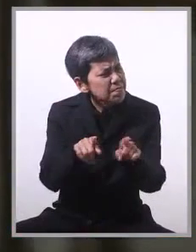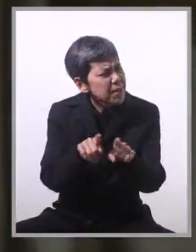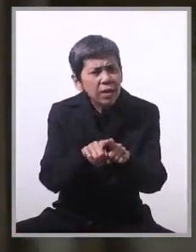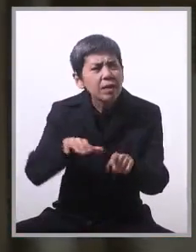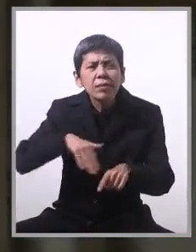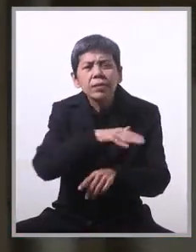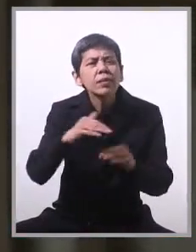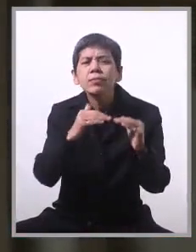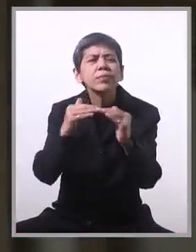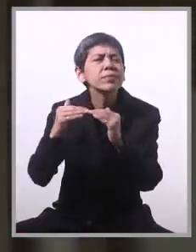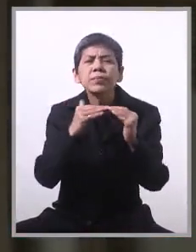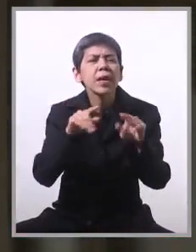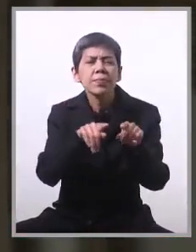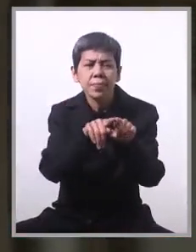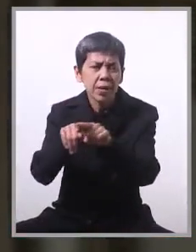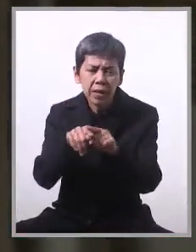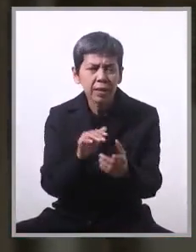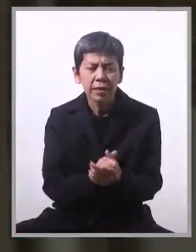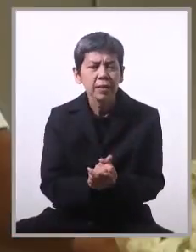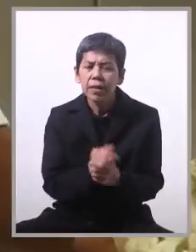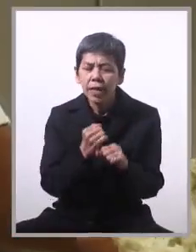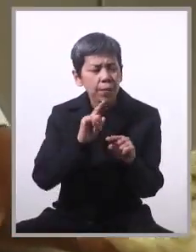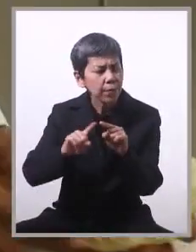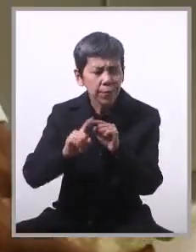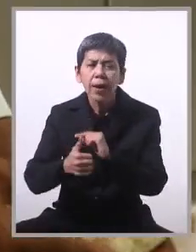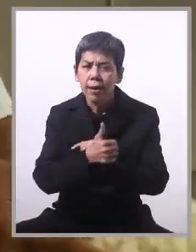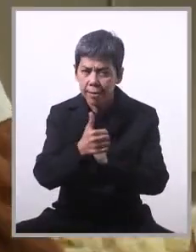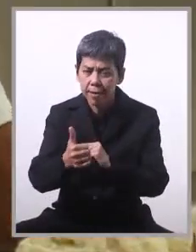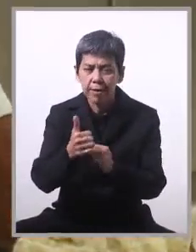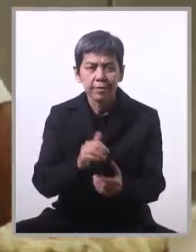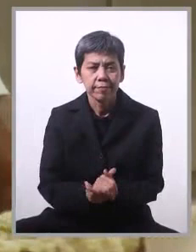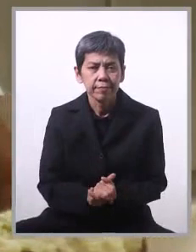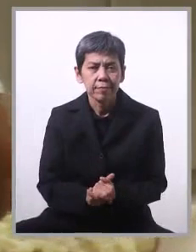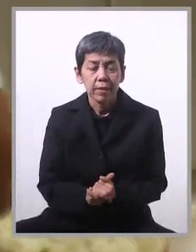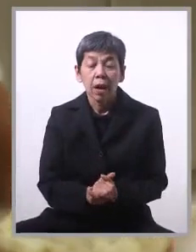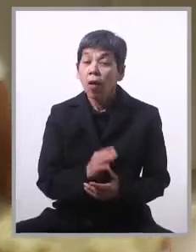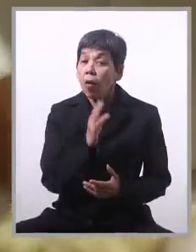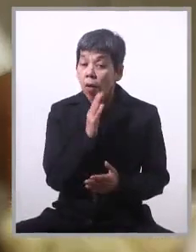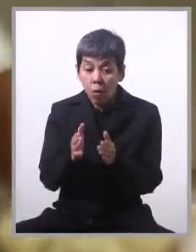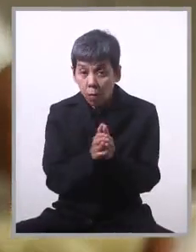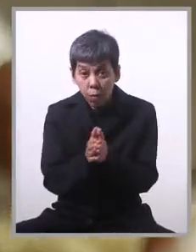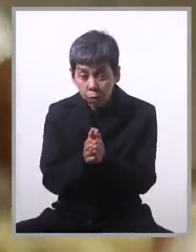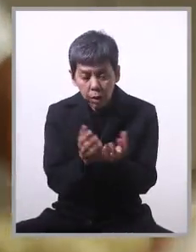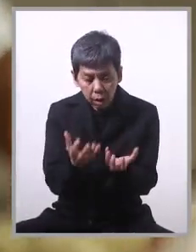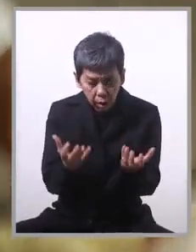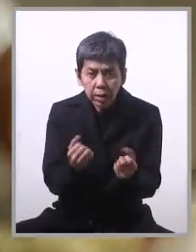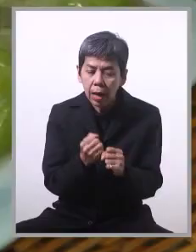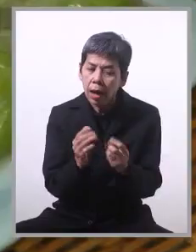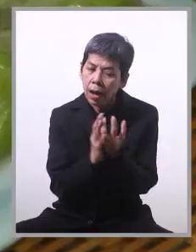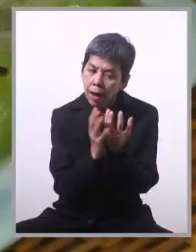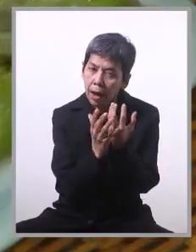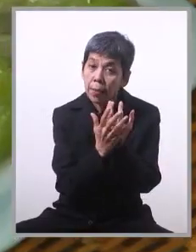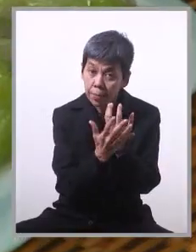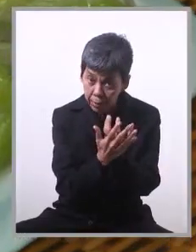นอันนี้ทั่วไปอะค่ะเหมือนคนที่ว่าครบอะไรทุกอย่างเนี่ยค่ะถ้าอยู่ในครัวเขาก็จะเตรียมพวก